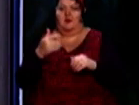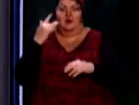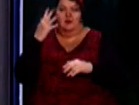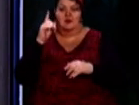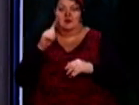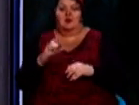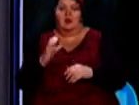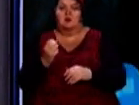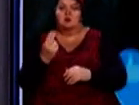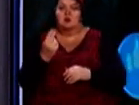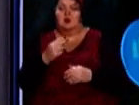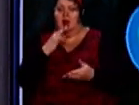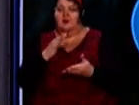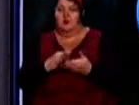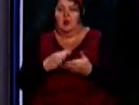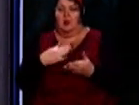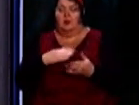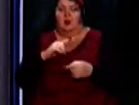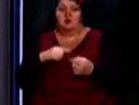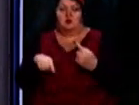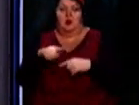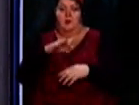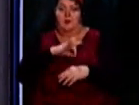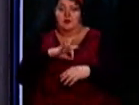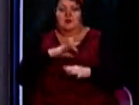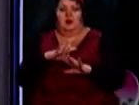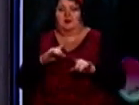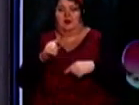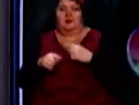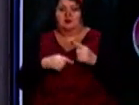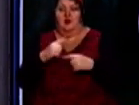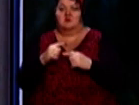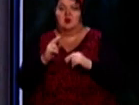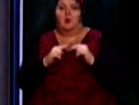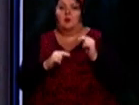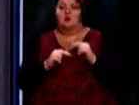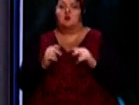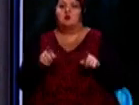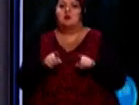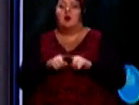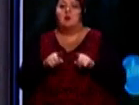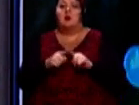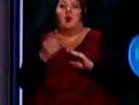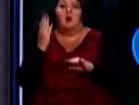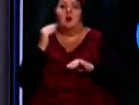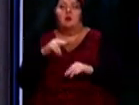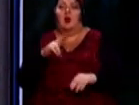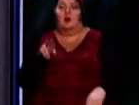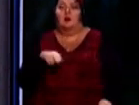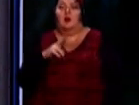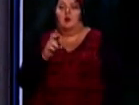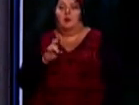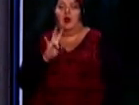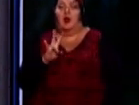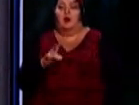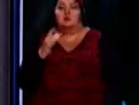соціальна відповідальність нашого бізнесу. Не завжди будуються дитячі садки по тим ДБНам, які у нас були ще радянських часів.